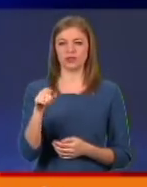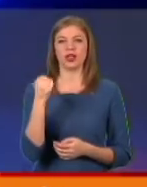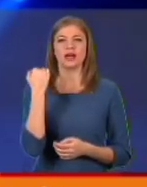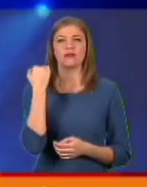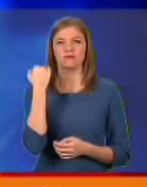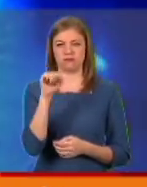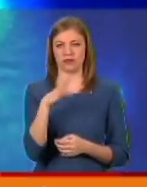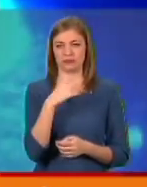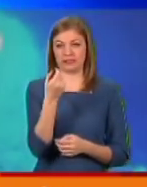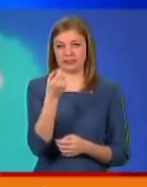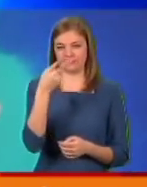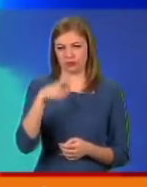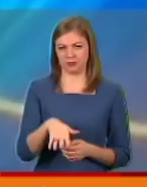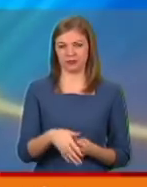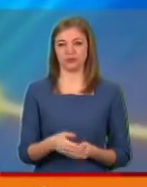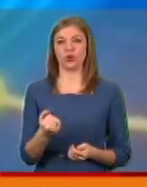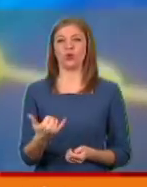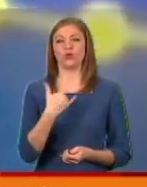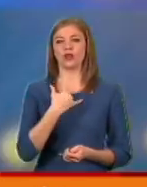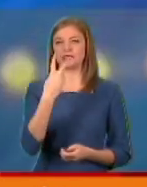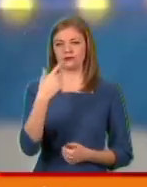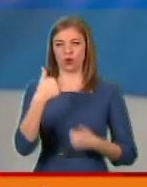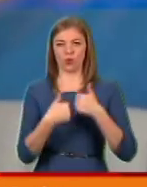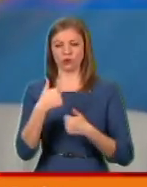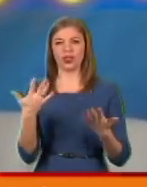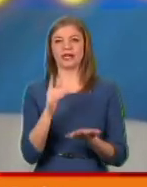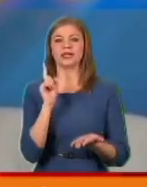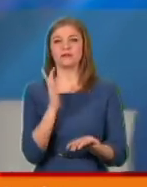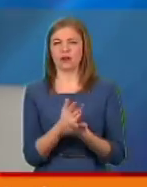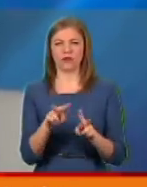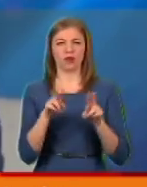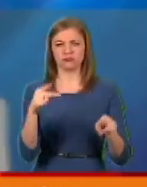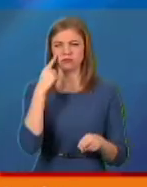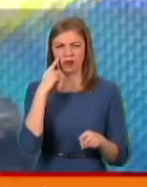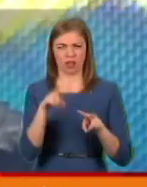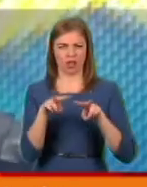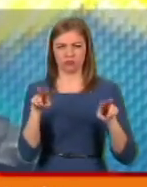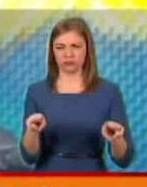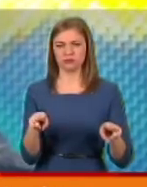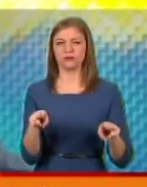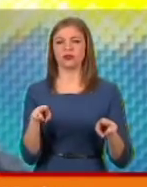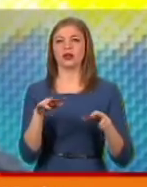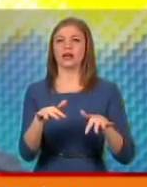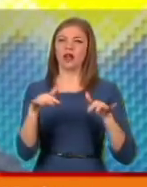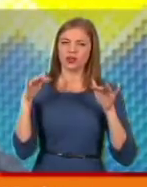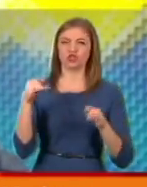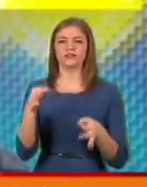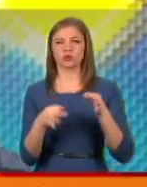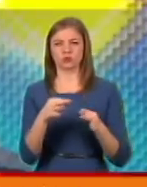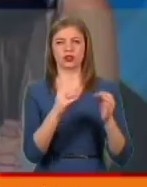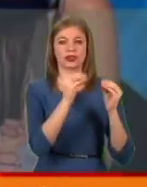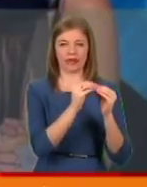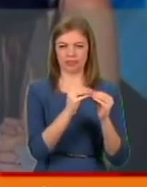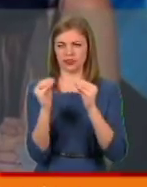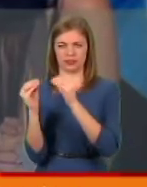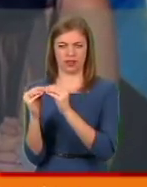перемога вислизнула з рук. Ну а в нас двоє конкурсантів, які мають однакову суму балів глядачів та суддів. 10